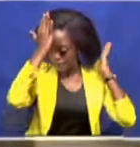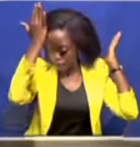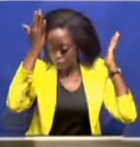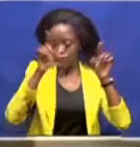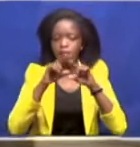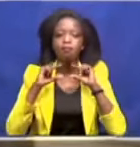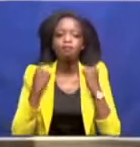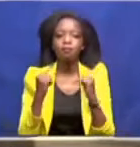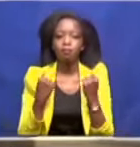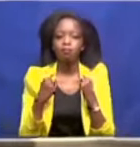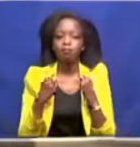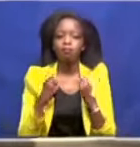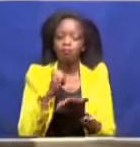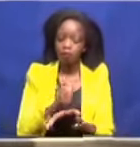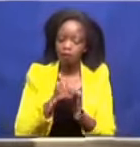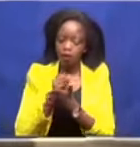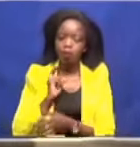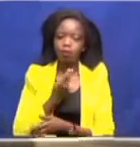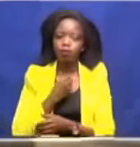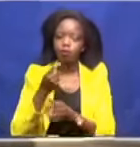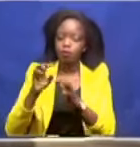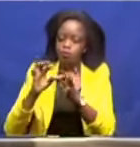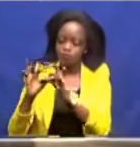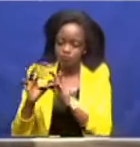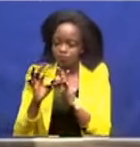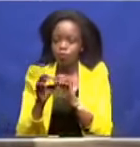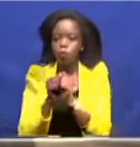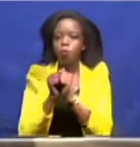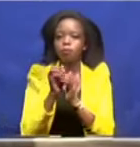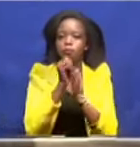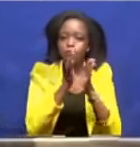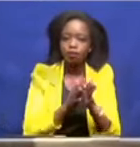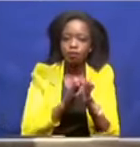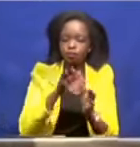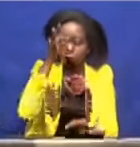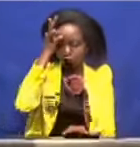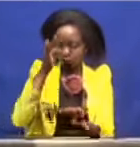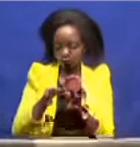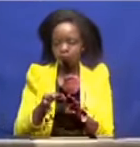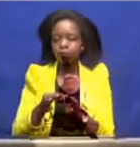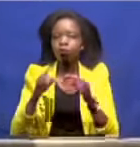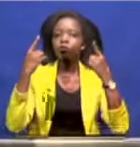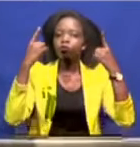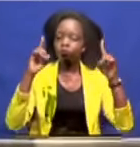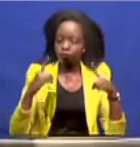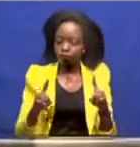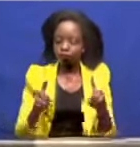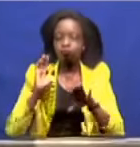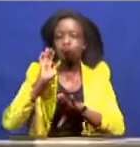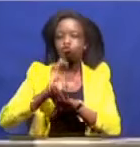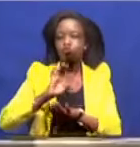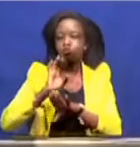mapadri. Utusaidie kushirikiana na viongozi wetu wa imani ili kufanikisha